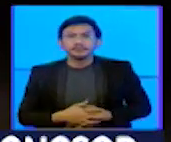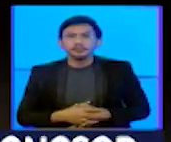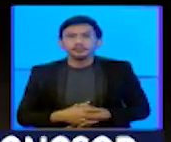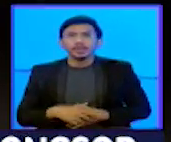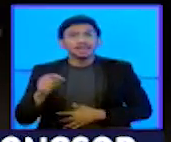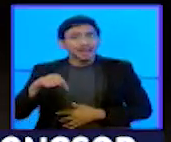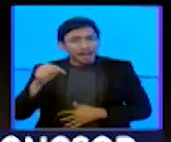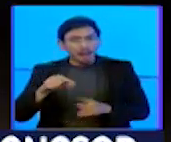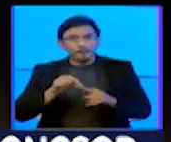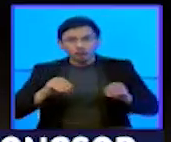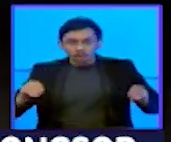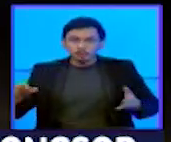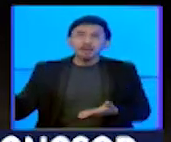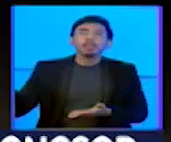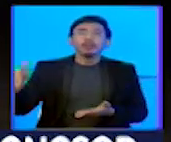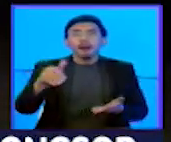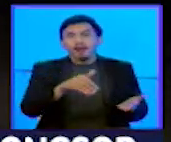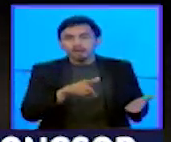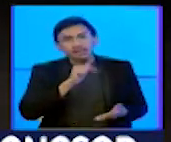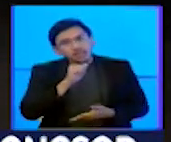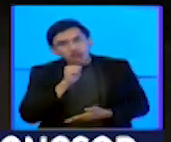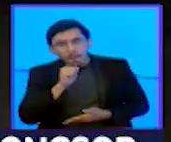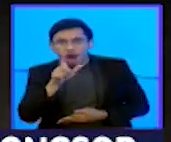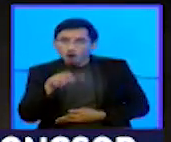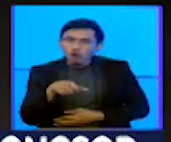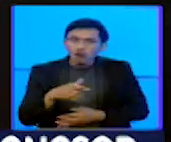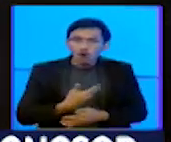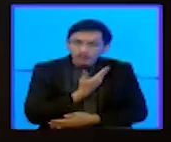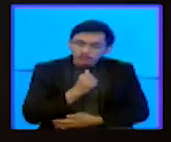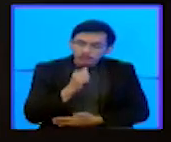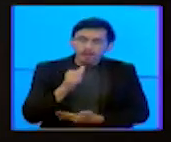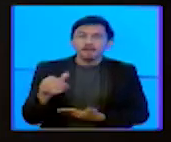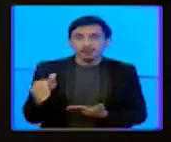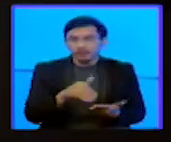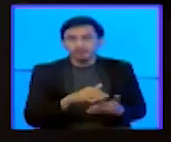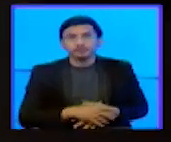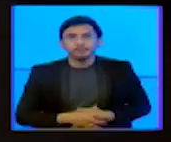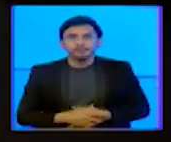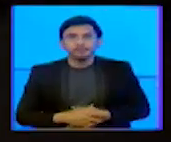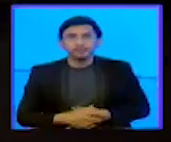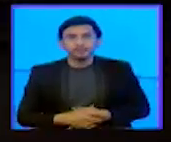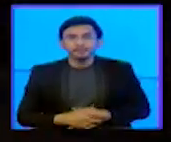ini banjir telah surut dan ketinggian air mencapai 50 cm. Dari Manado, Jeffrey Langi melaporkan.